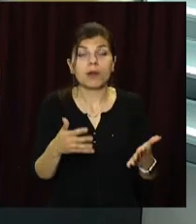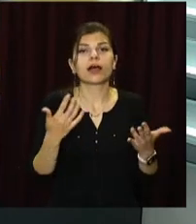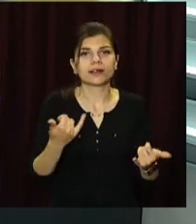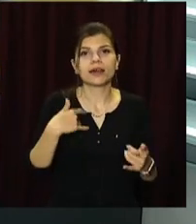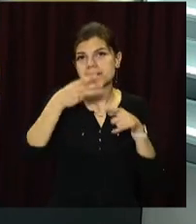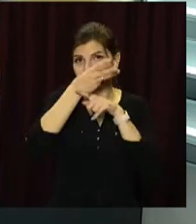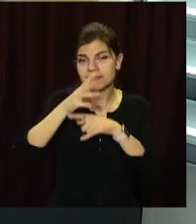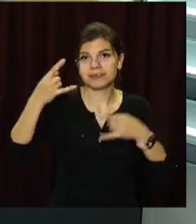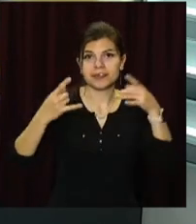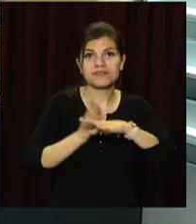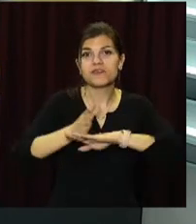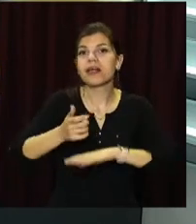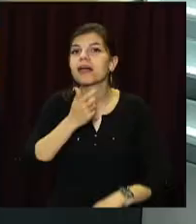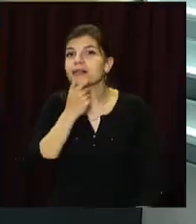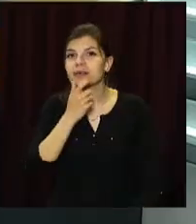наша знімальна група.